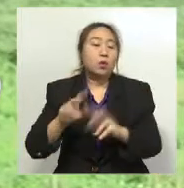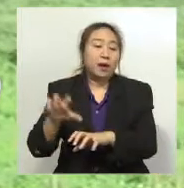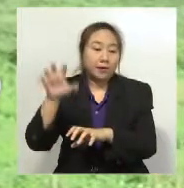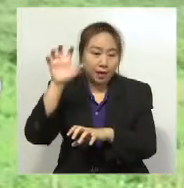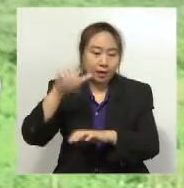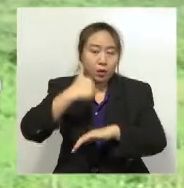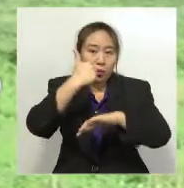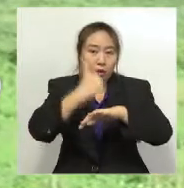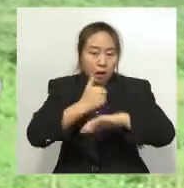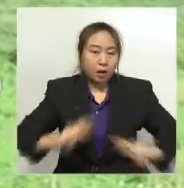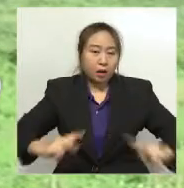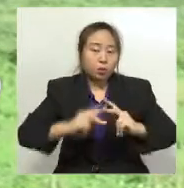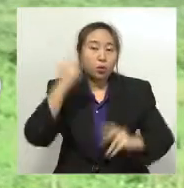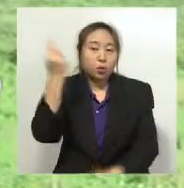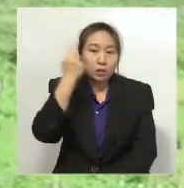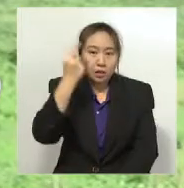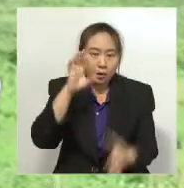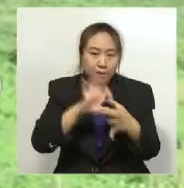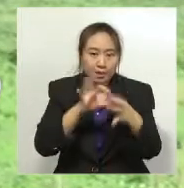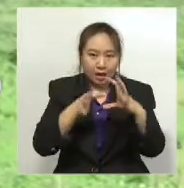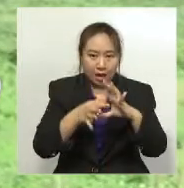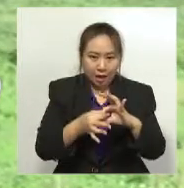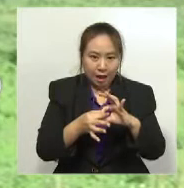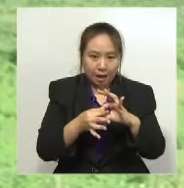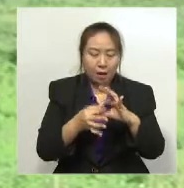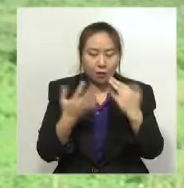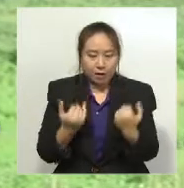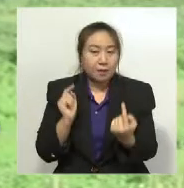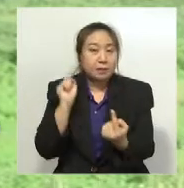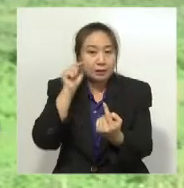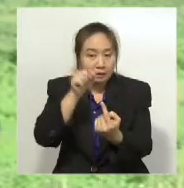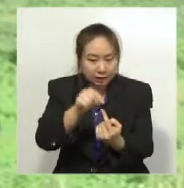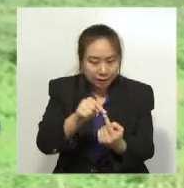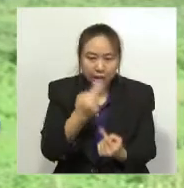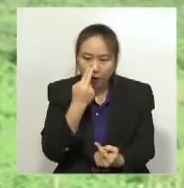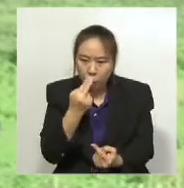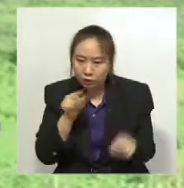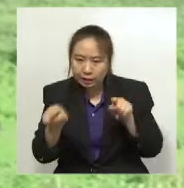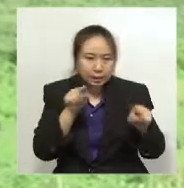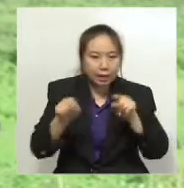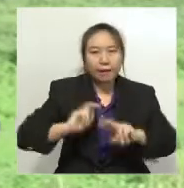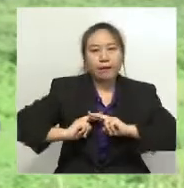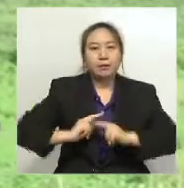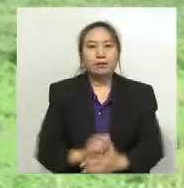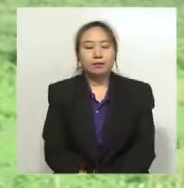รัฐมนตรีว่าการกระทรวงการท่องเที่ยวและกีฬาก็ได้เดินทางมาที่จะติดตามบัญชาการเหตุการณ์ด้วยตนเองครับ